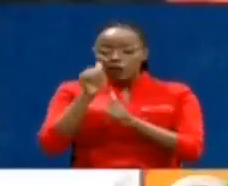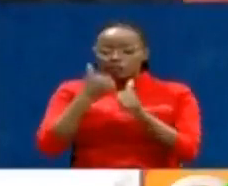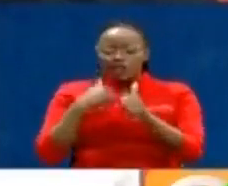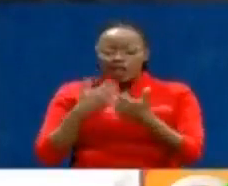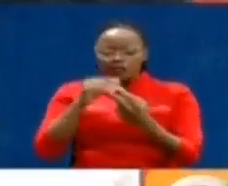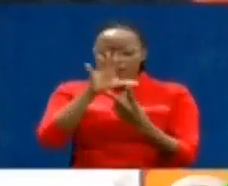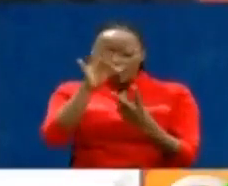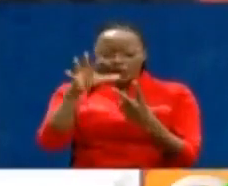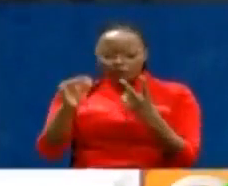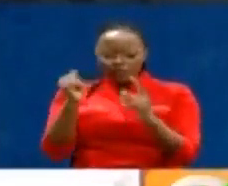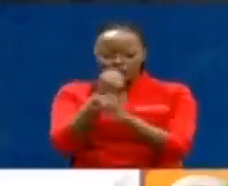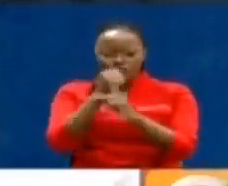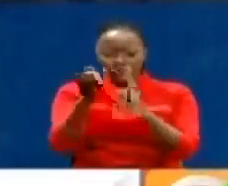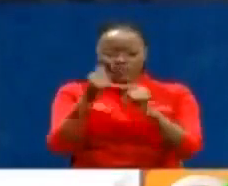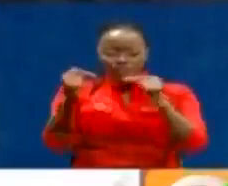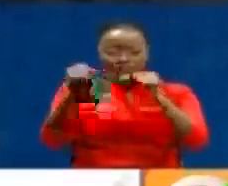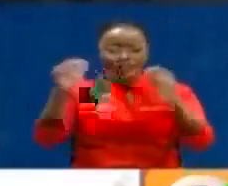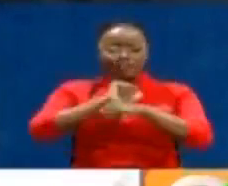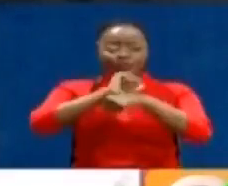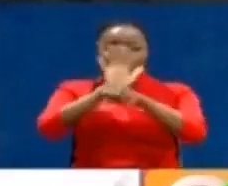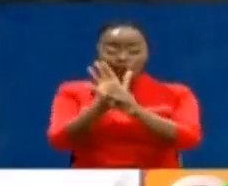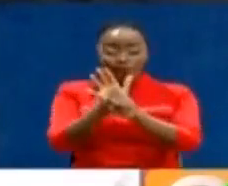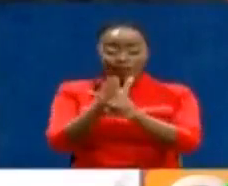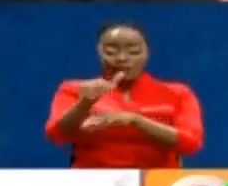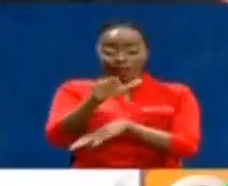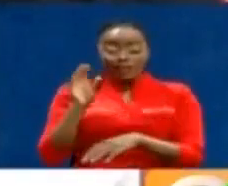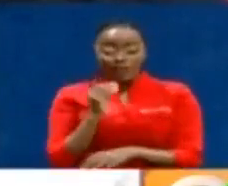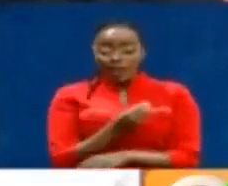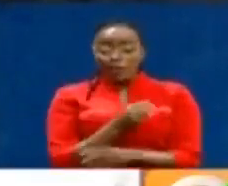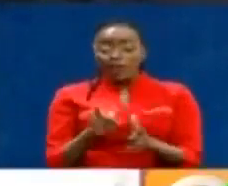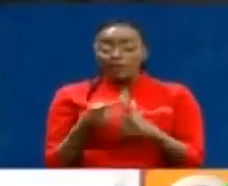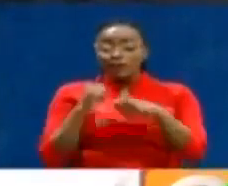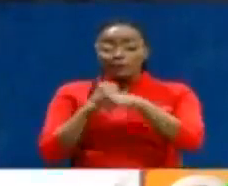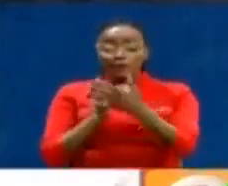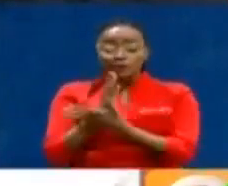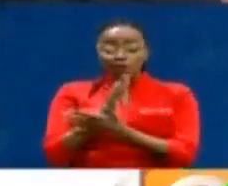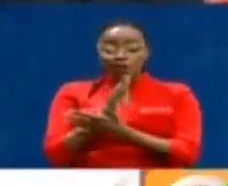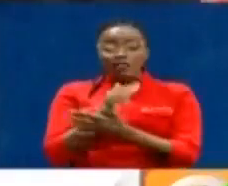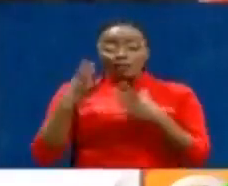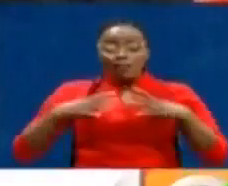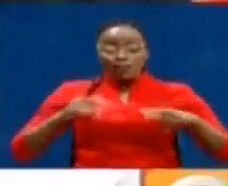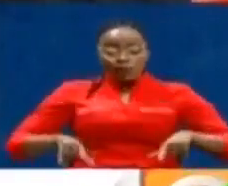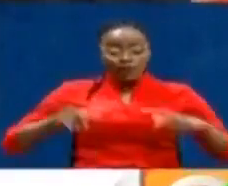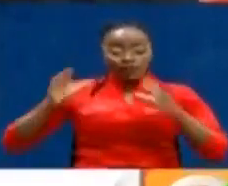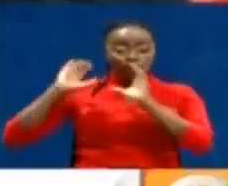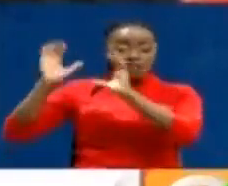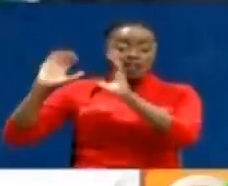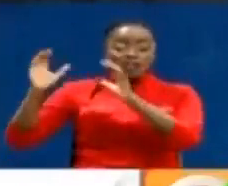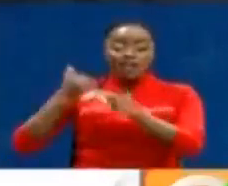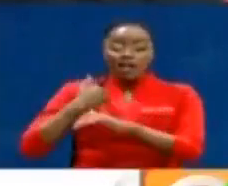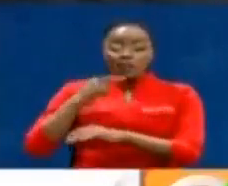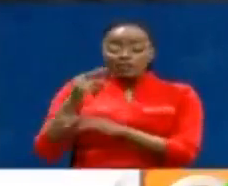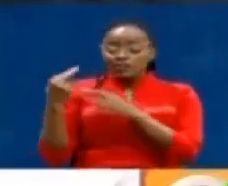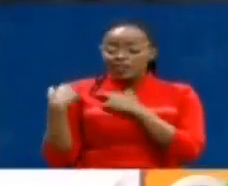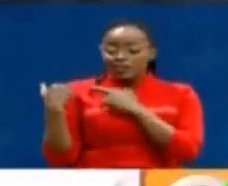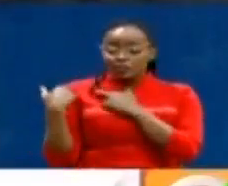mbele katika kupigana na COVID-19 katika jimbo letu, ni kuhakikisha kwamba mwananchi wa Kilifi tumemweka katika